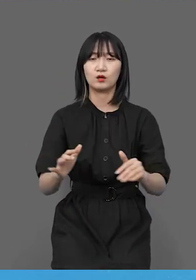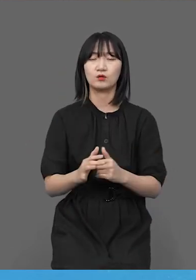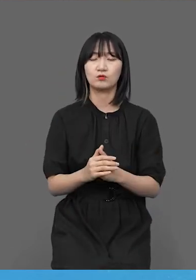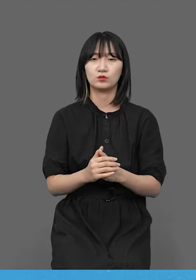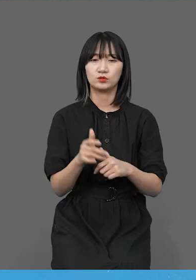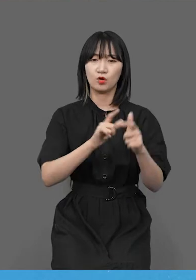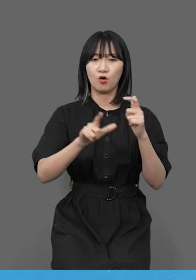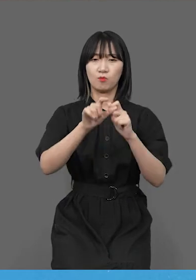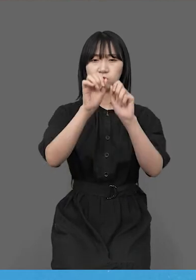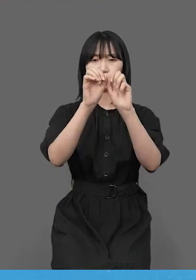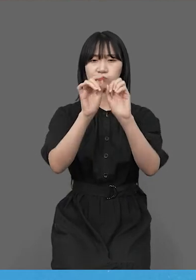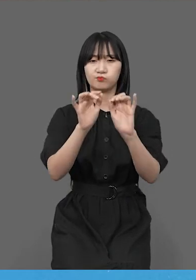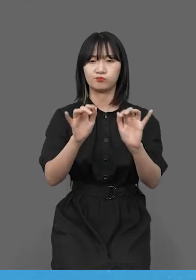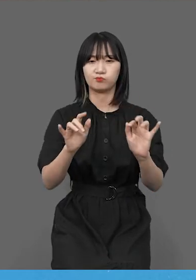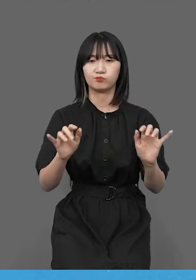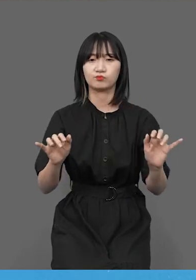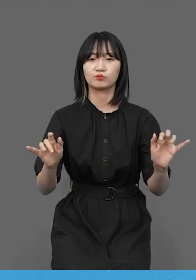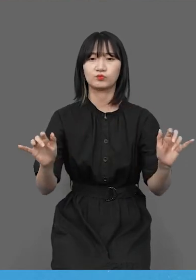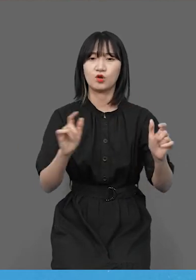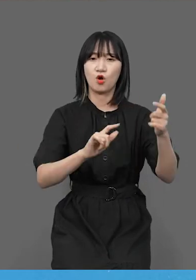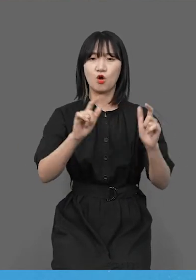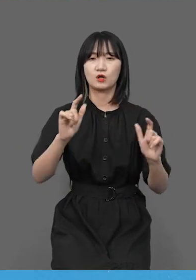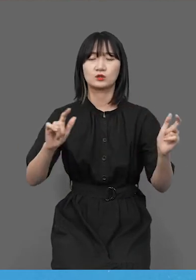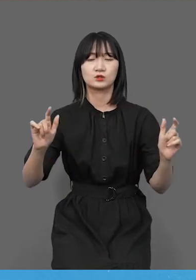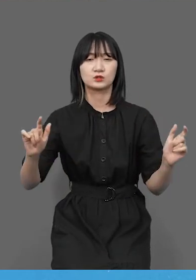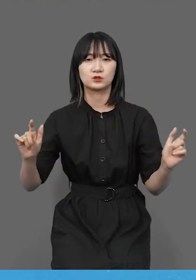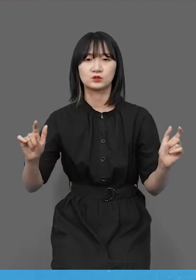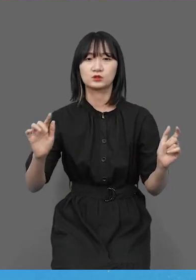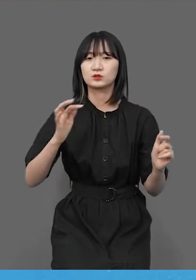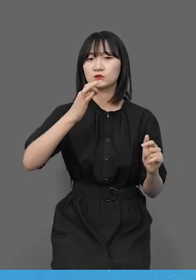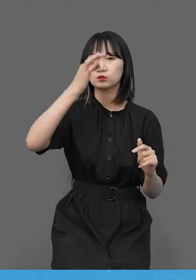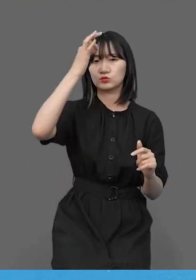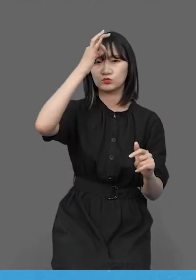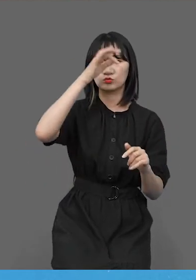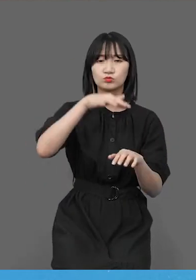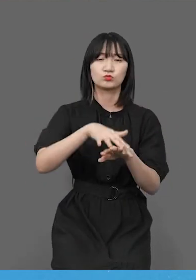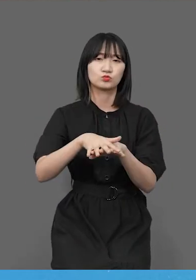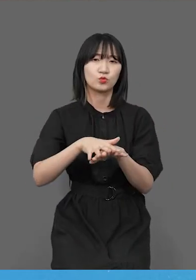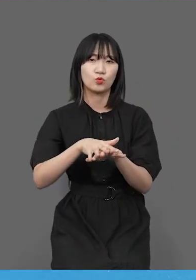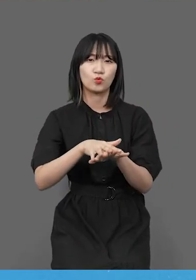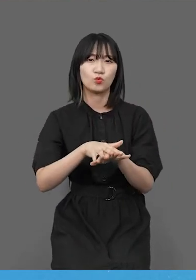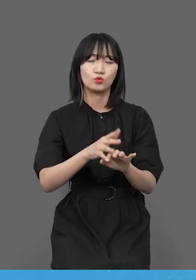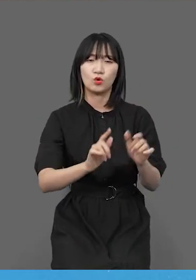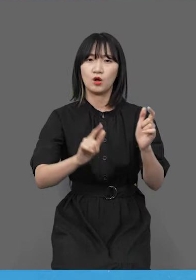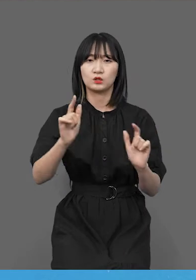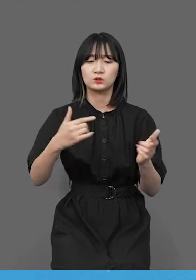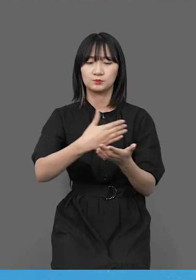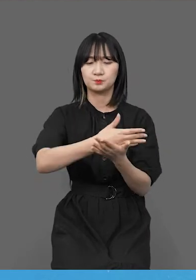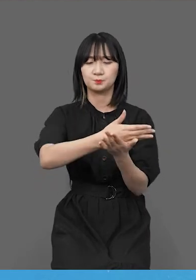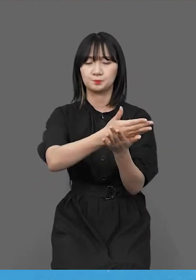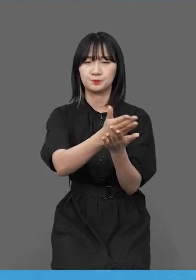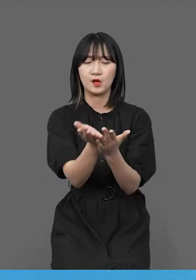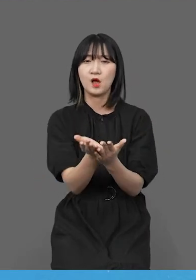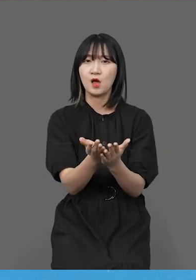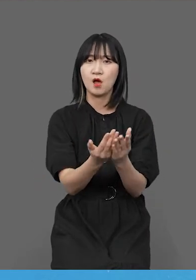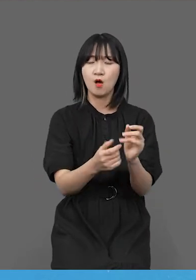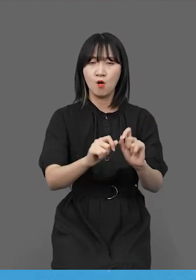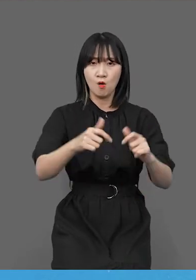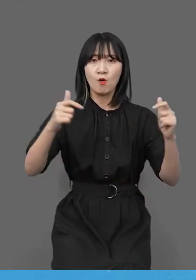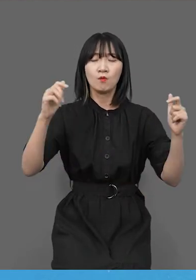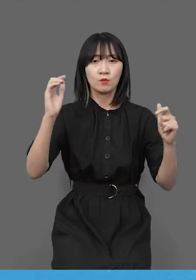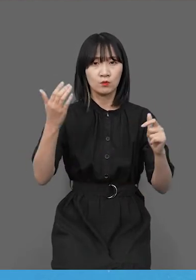점점점 복잡해져 가면서 여러 가지 기능과 구조들을 갖춰가면서 다양한 종류의 생물체가 나왔다라고 보는